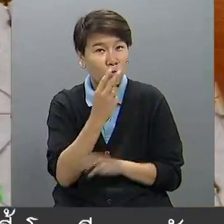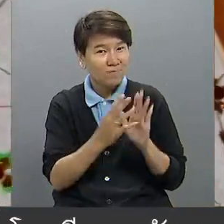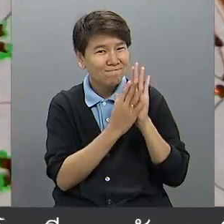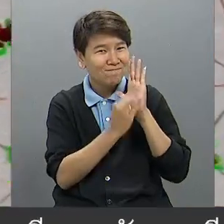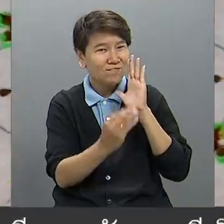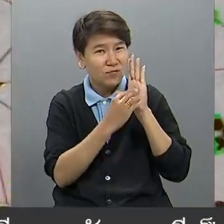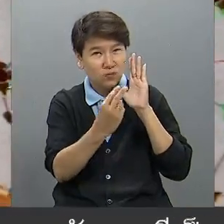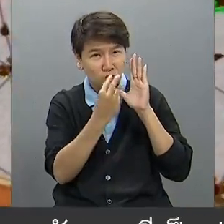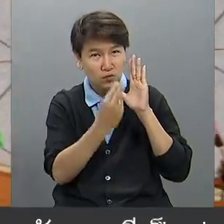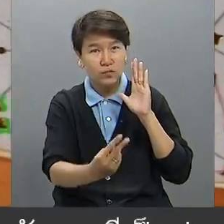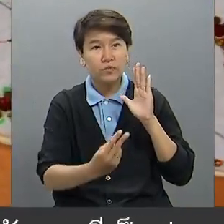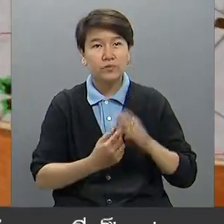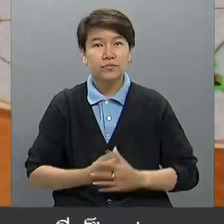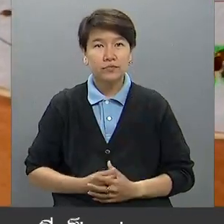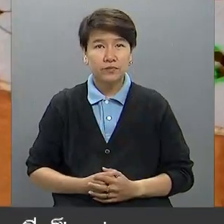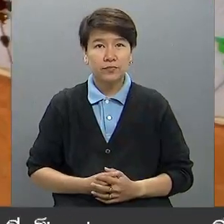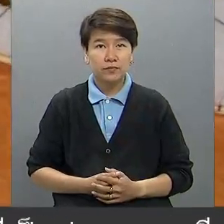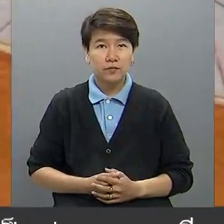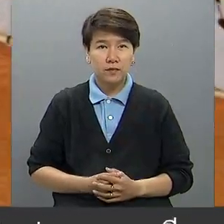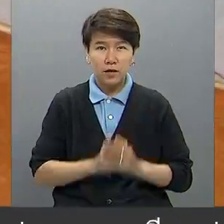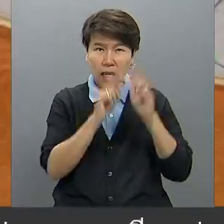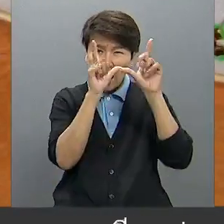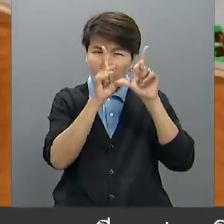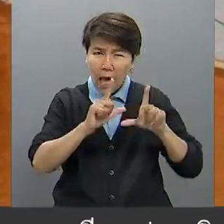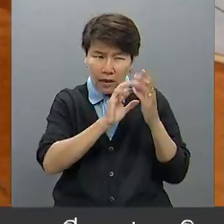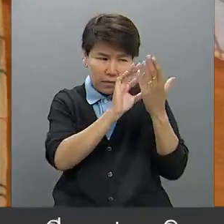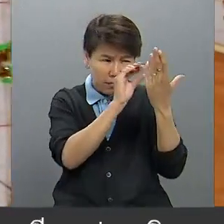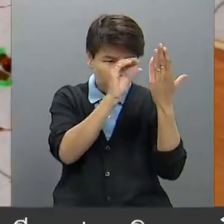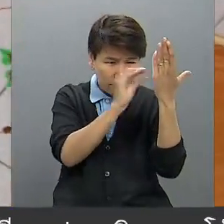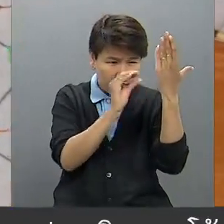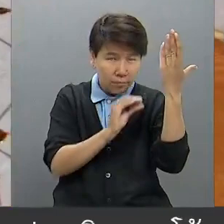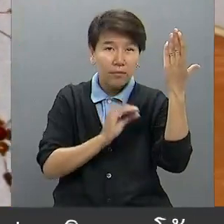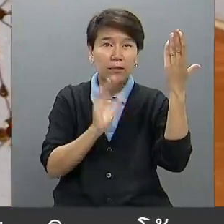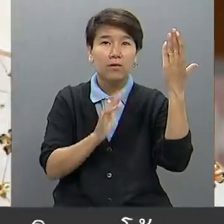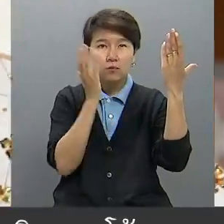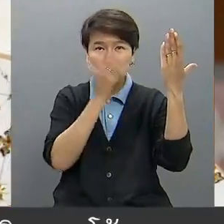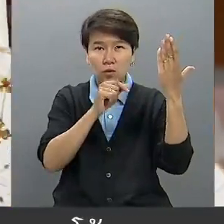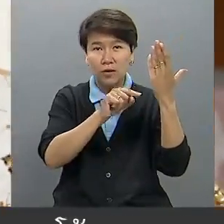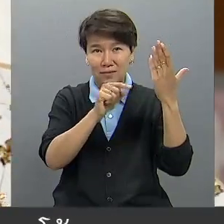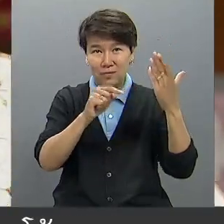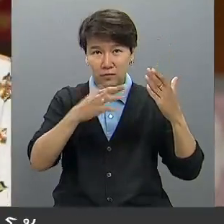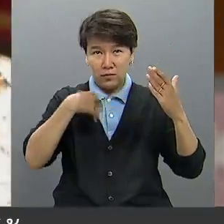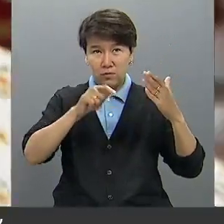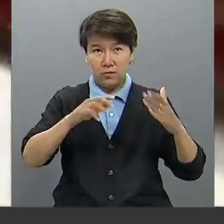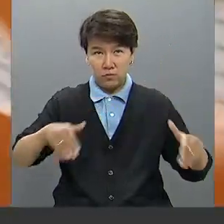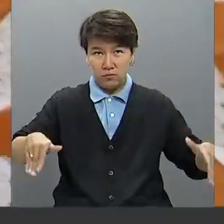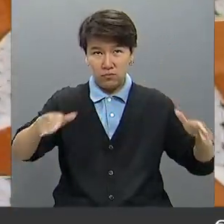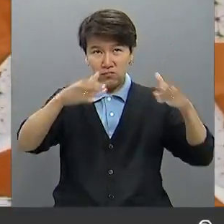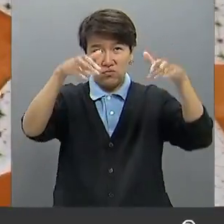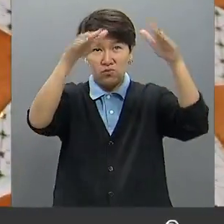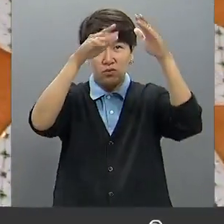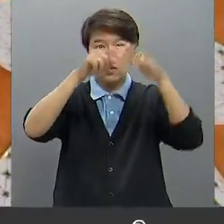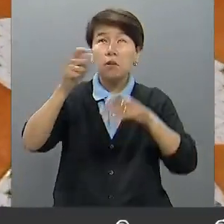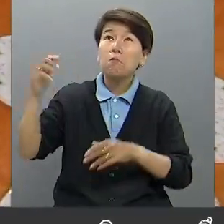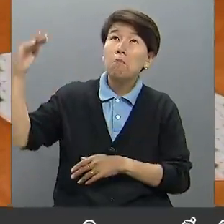แล้วก็ลวดลายนะครับแล้วก็ว่าวที่นี่ขึ้นสูงนะครับขึ้นทุกตัวแล้วก็ขึ้นสูงมากๆเลยนะครับ